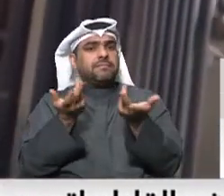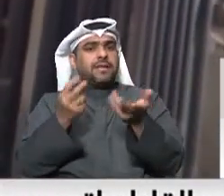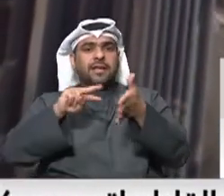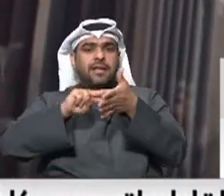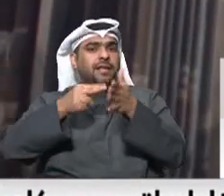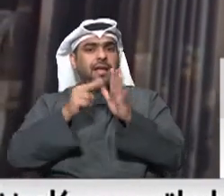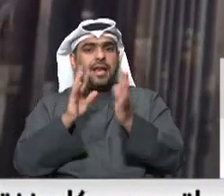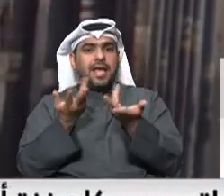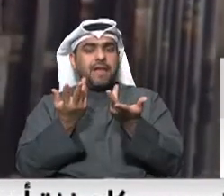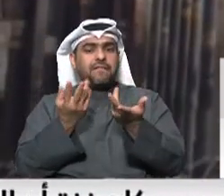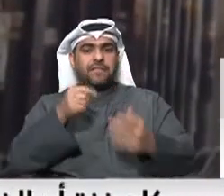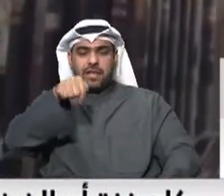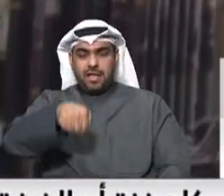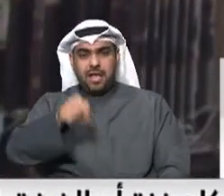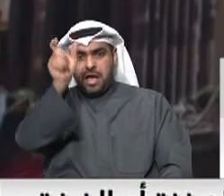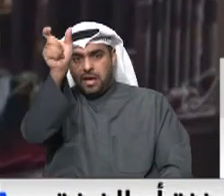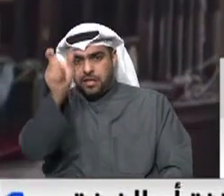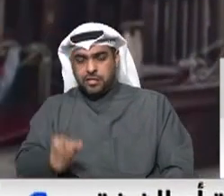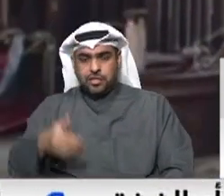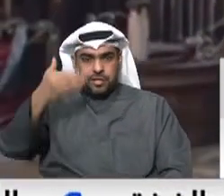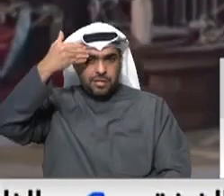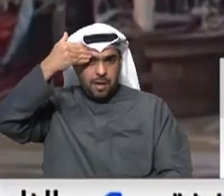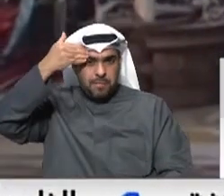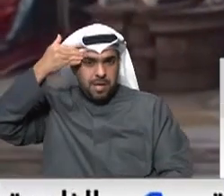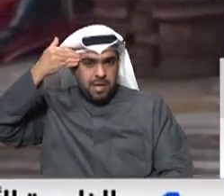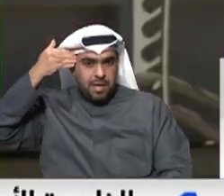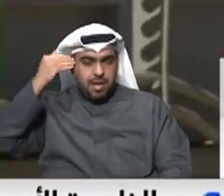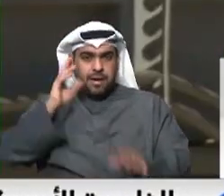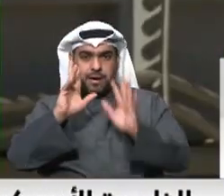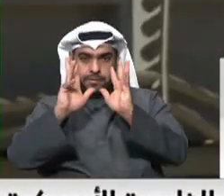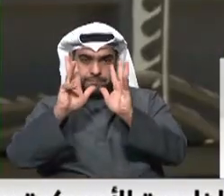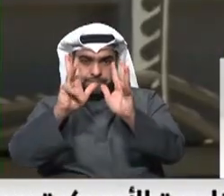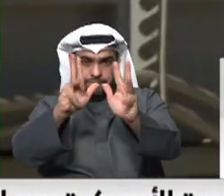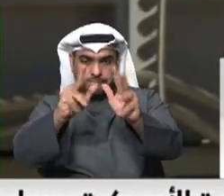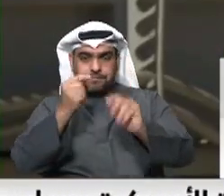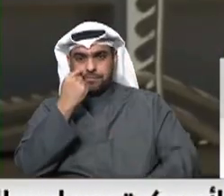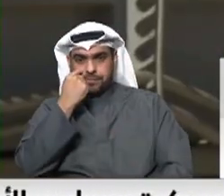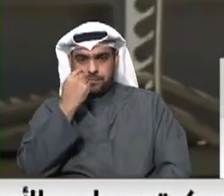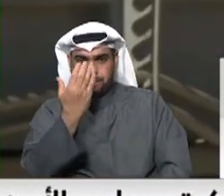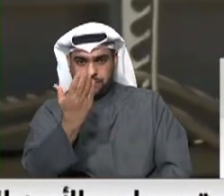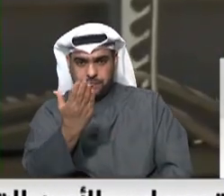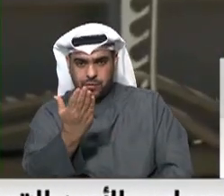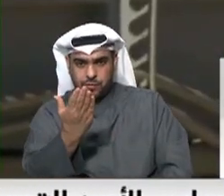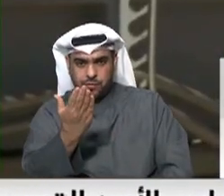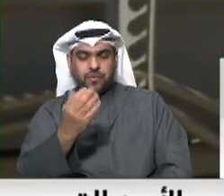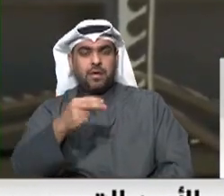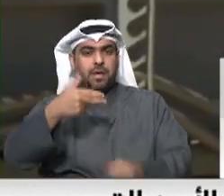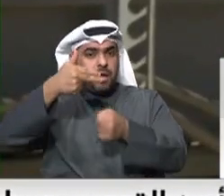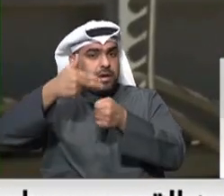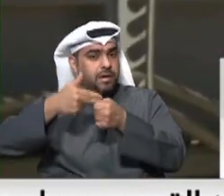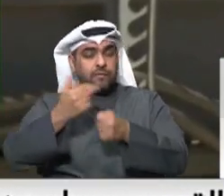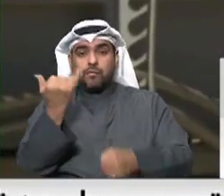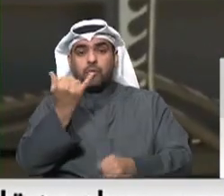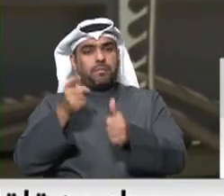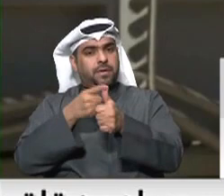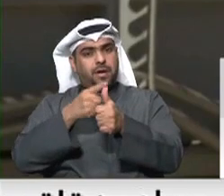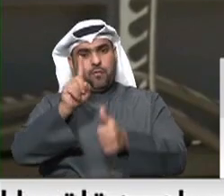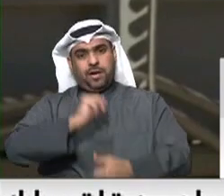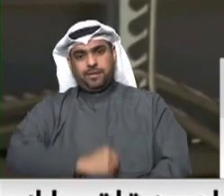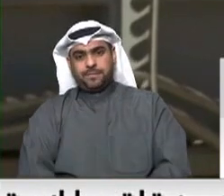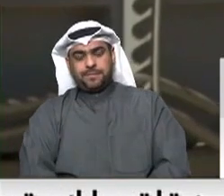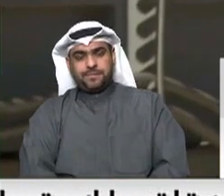نجيب من خلال متخصصين بهذا المجال الذين وضحوا اهميه النفط مهما تعددت مصادر